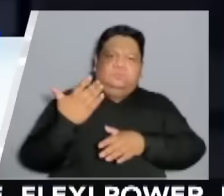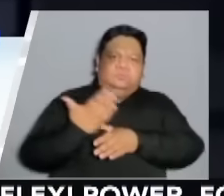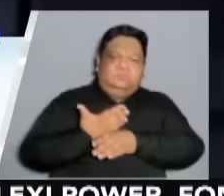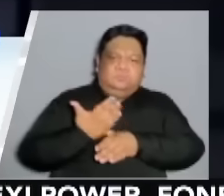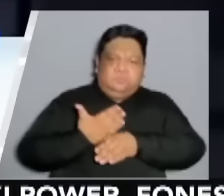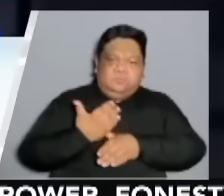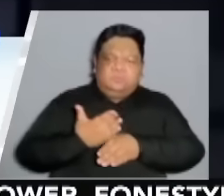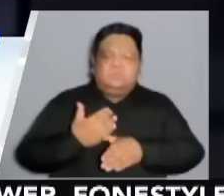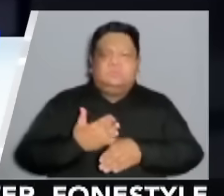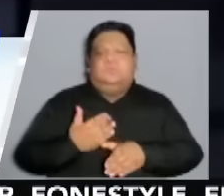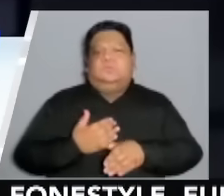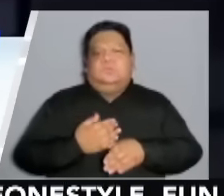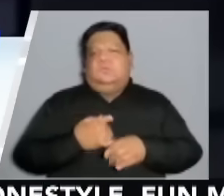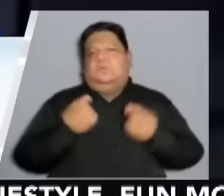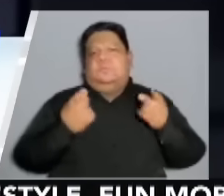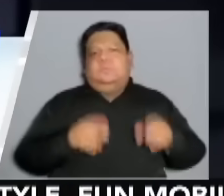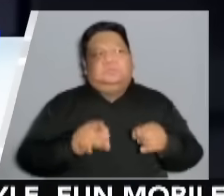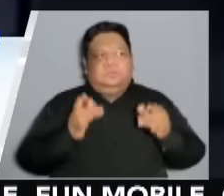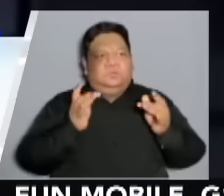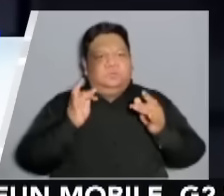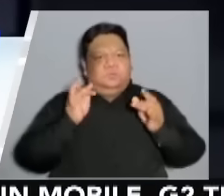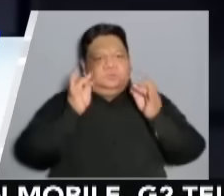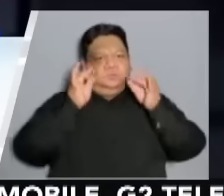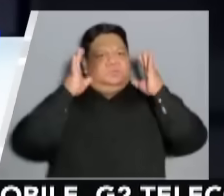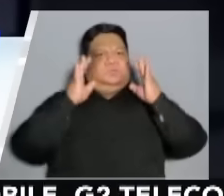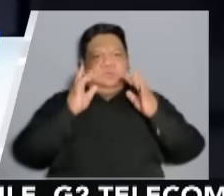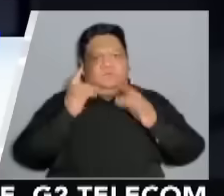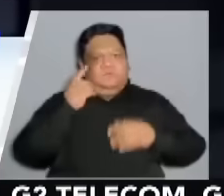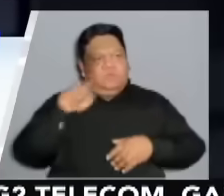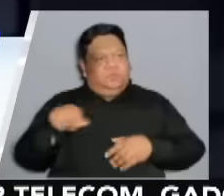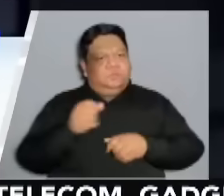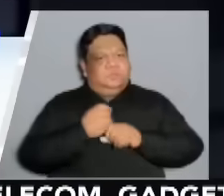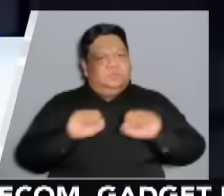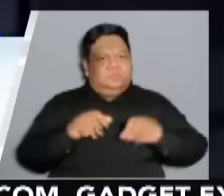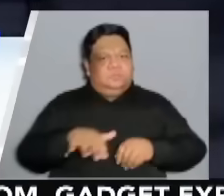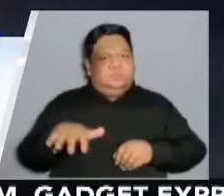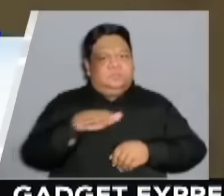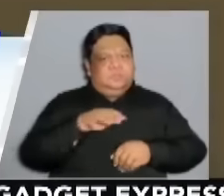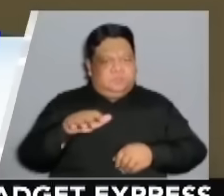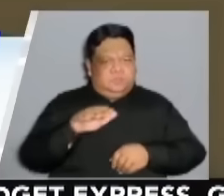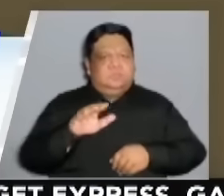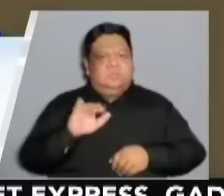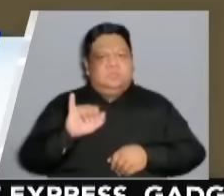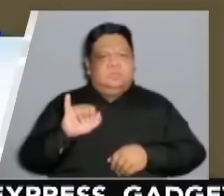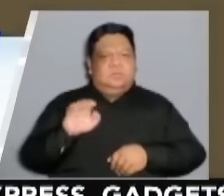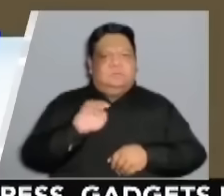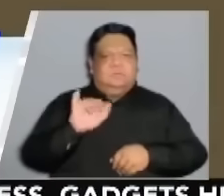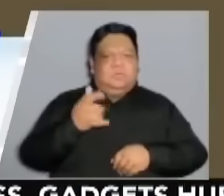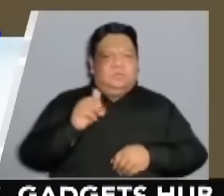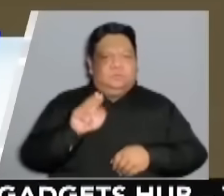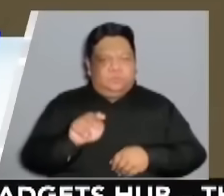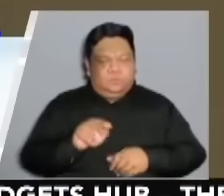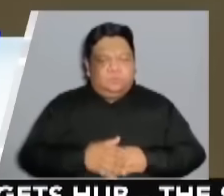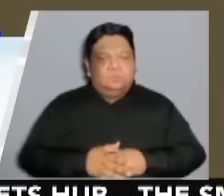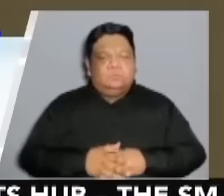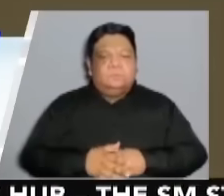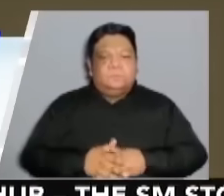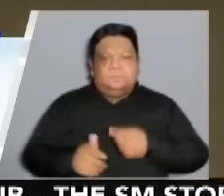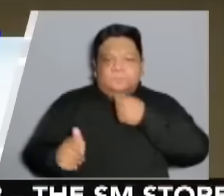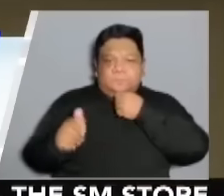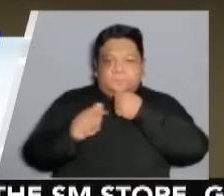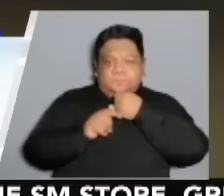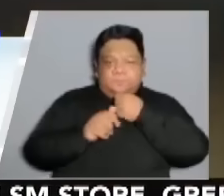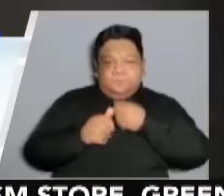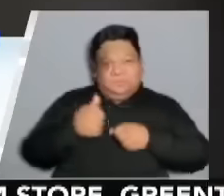a security concern already in the immigration area and the airport in general. Matatandaang nito lang nakaraang buwan, isa